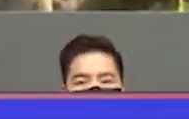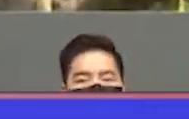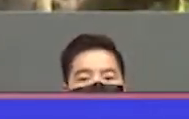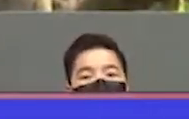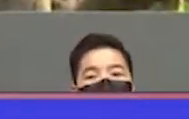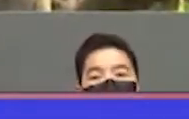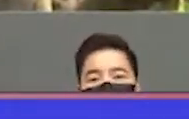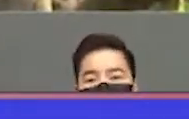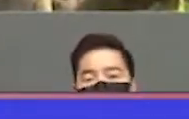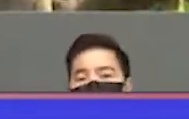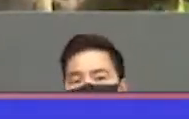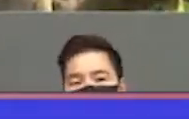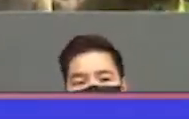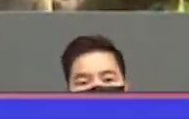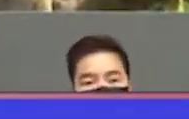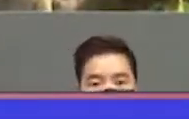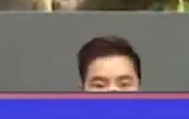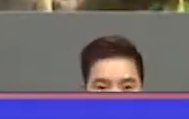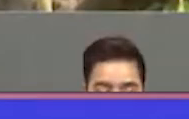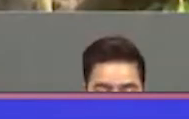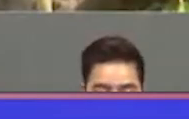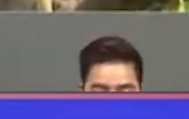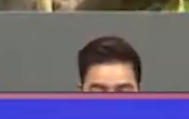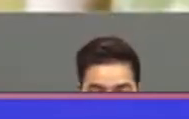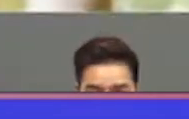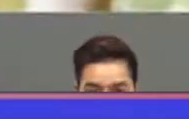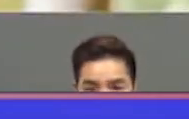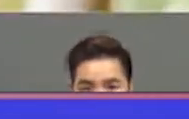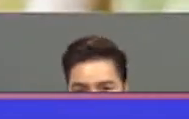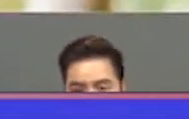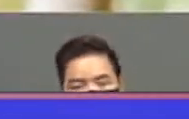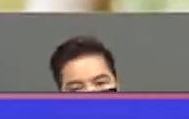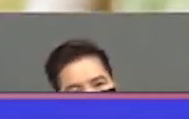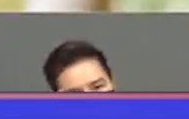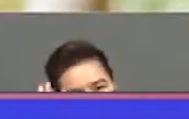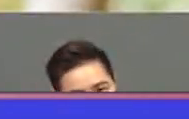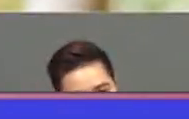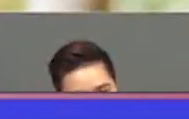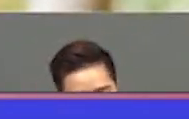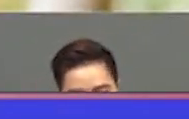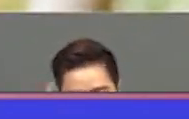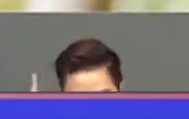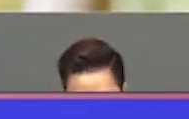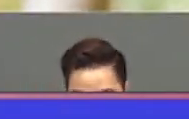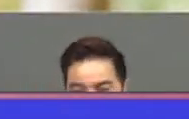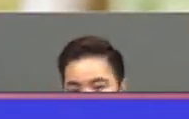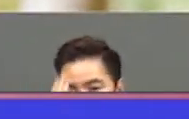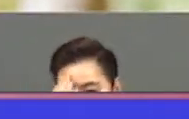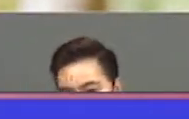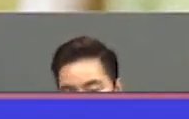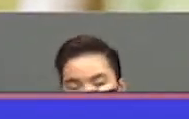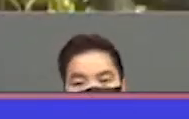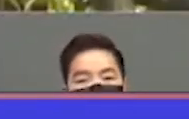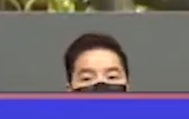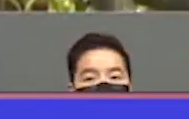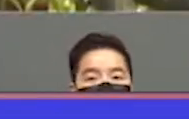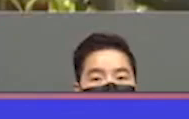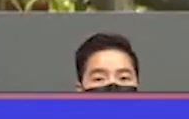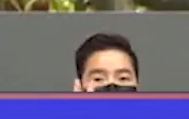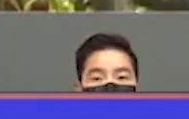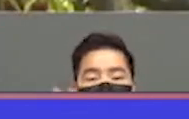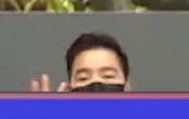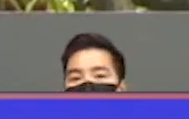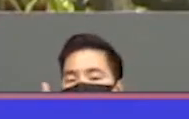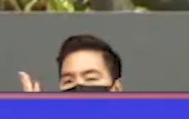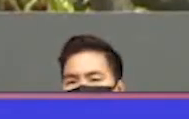ผลไม้ไทยเขาไม่ได้กีดกันเพียงแต่ว่าบ้านเขาเนี่ยคุณบ้านเขาประธานาธิบดีของจีนเขาเนี่ยเขาต้